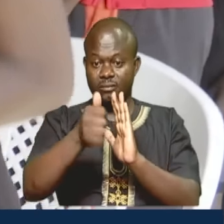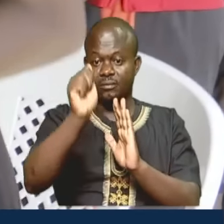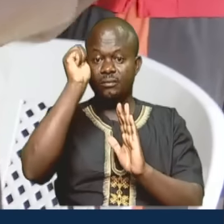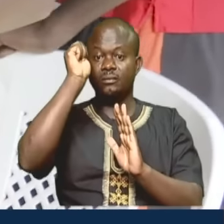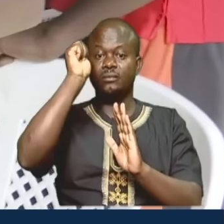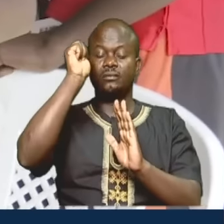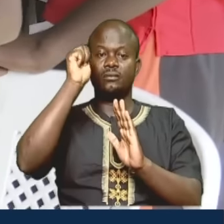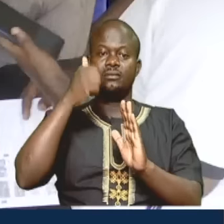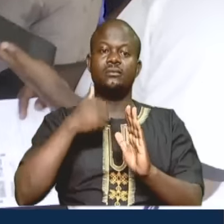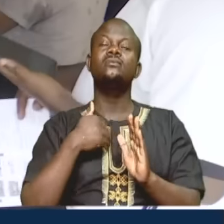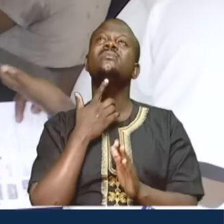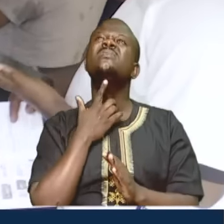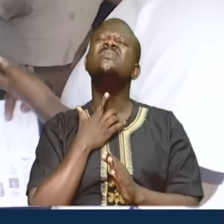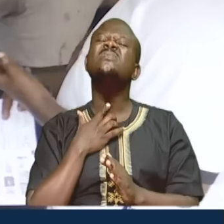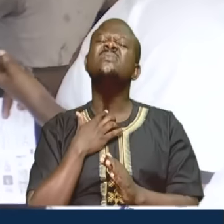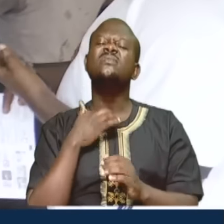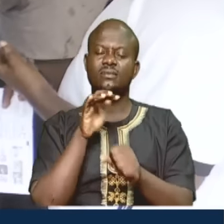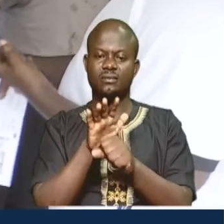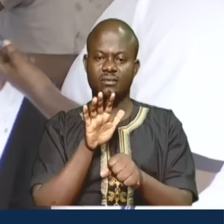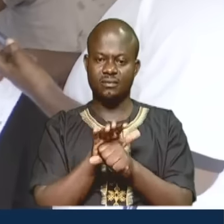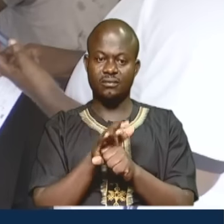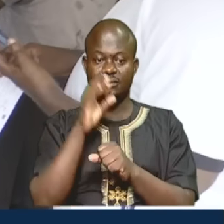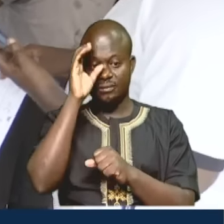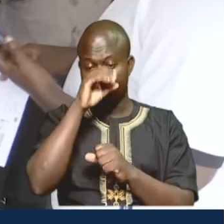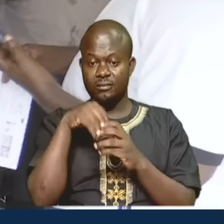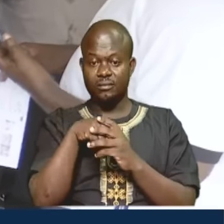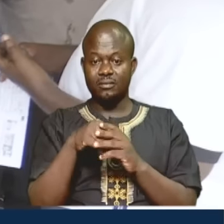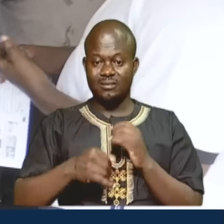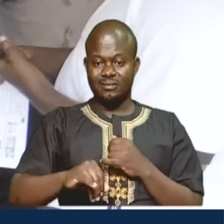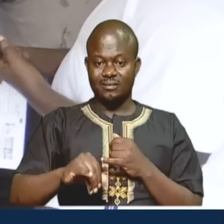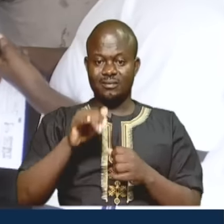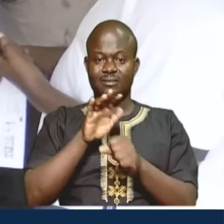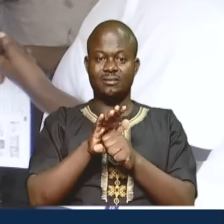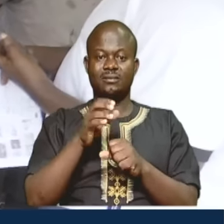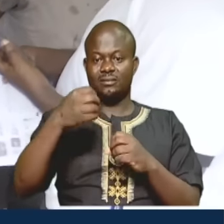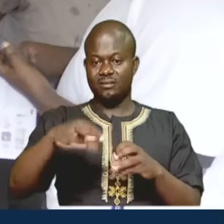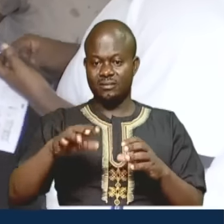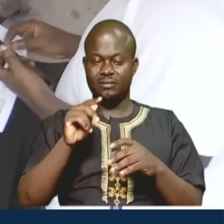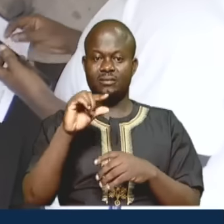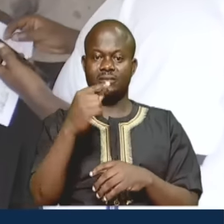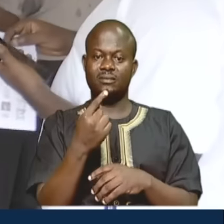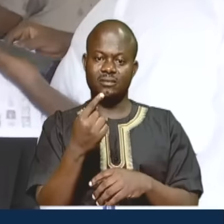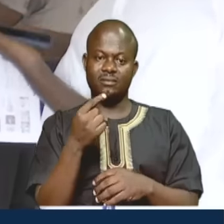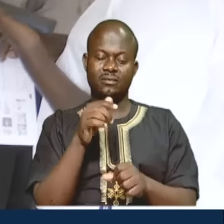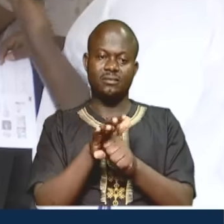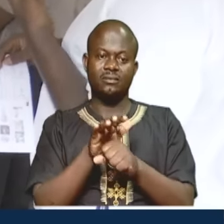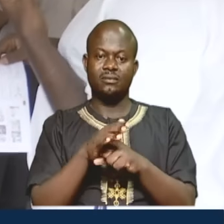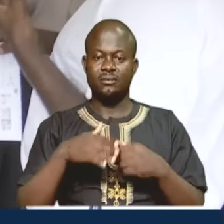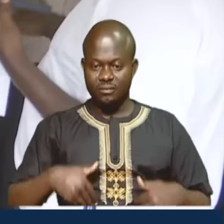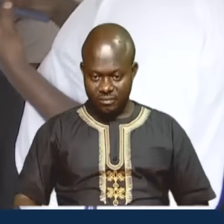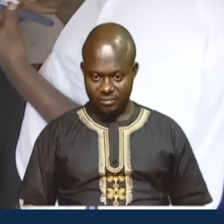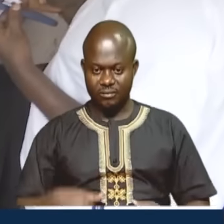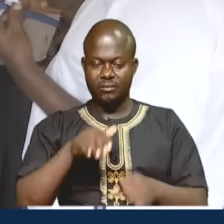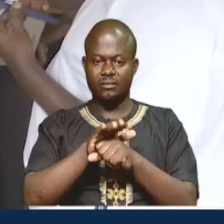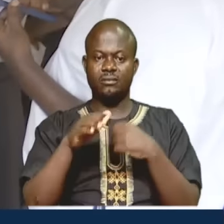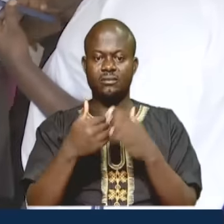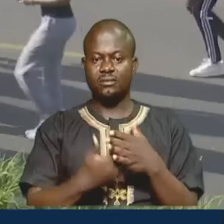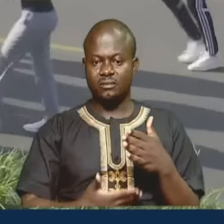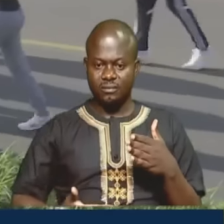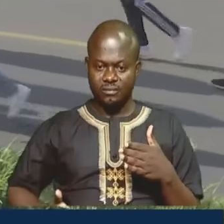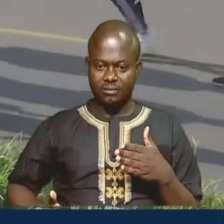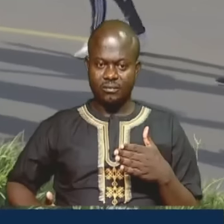biri mu kugira inyota idasanzwe cyane gushaka kwihagarika cyane guta ibiro mu buryo budasanzwe umunaniro ukabije no gusonza